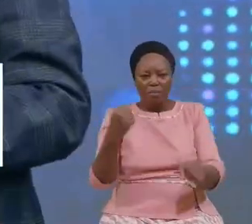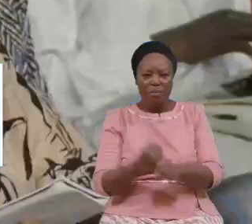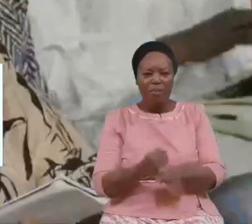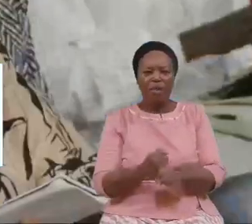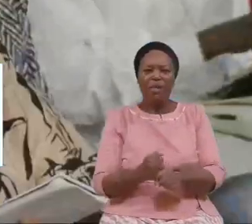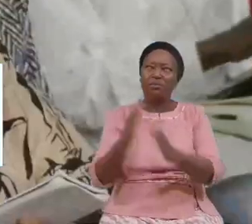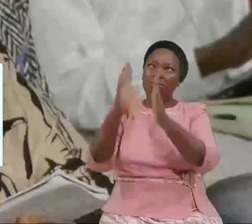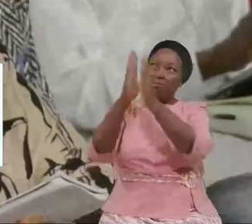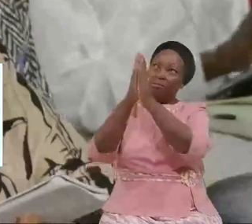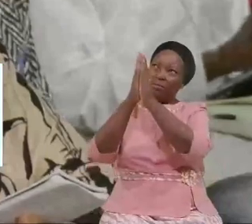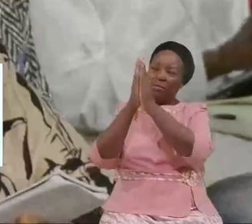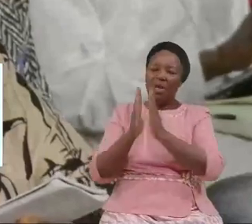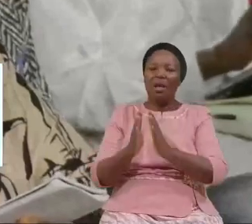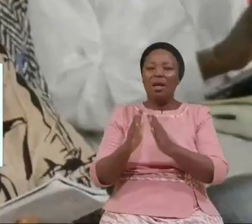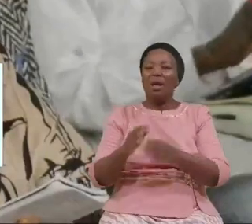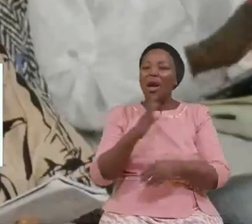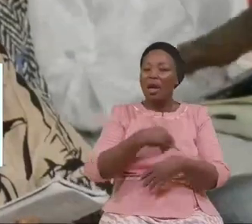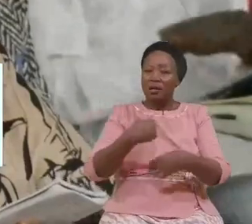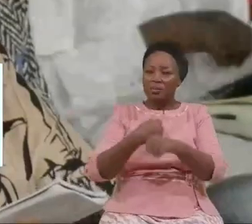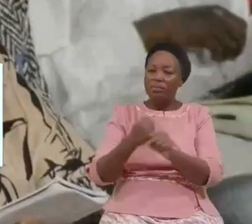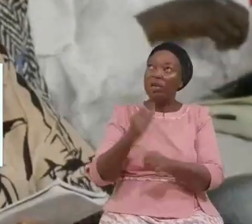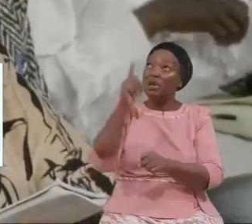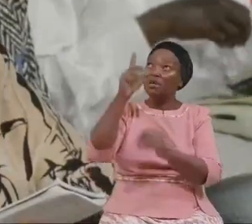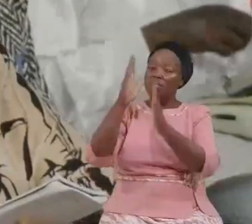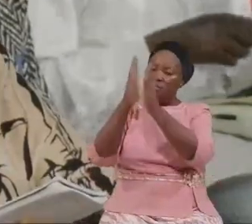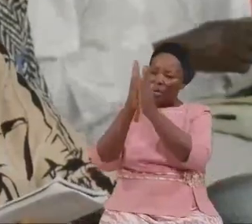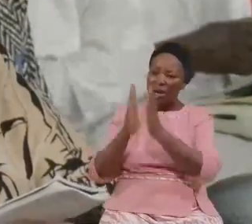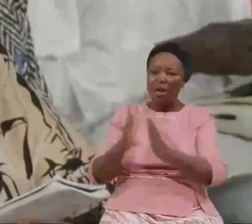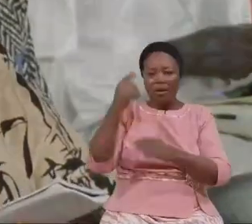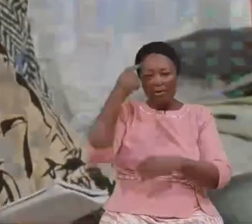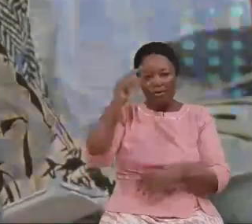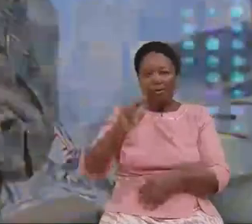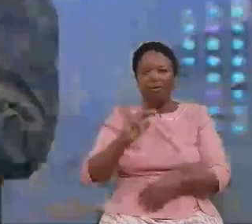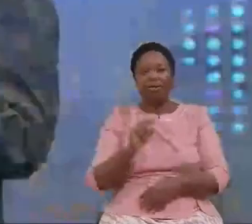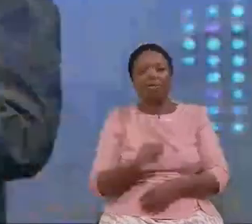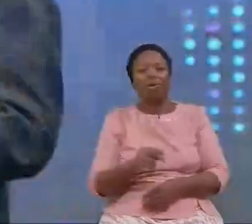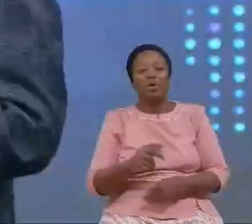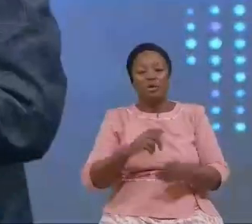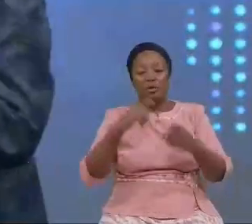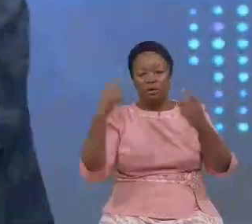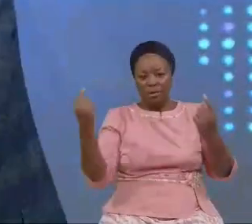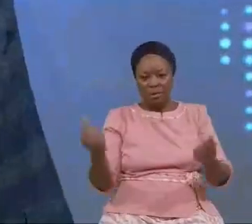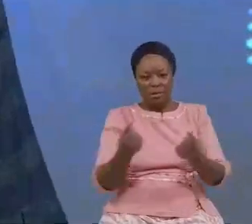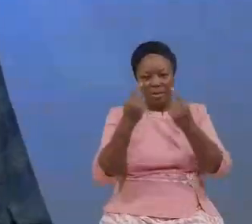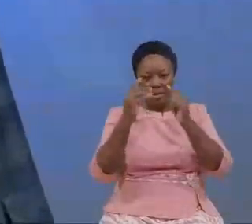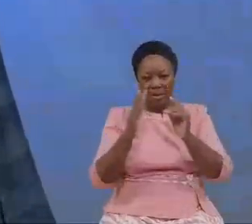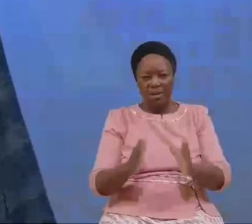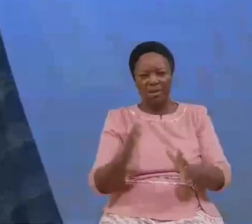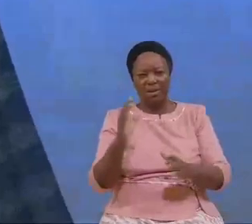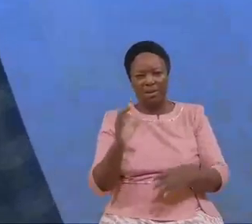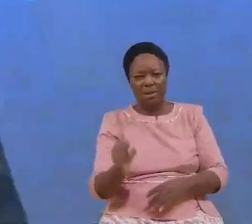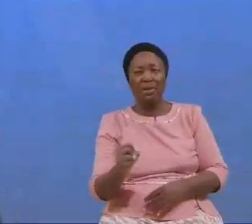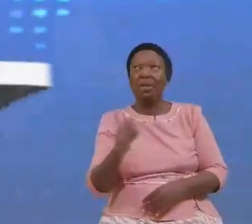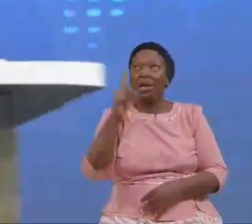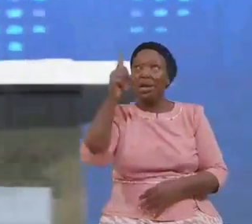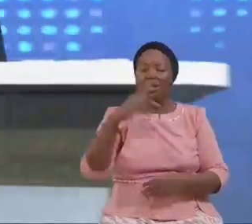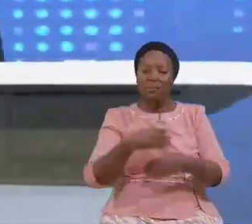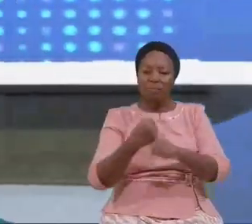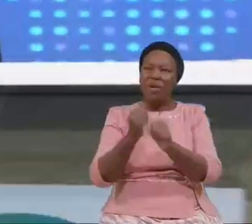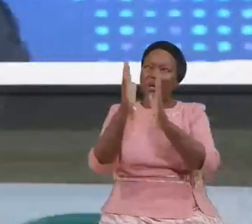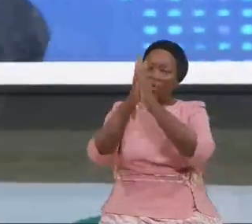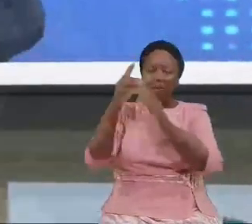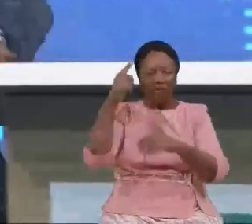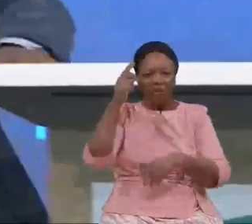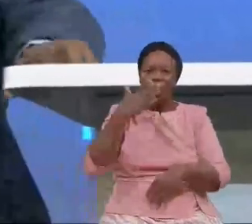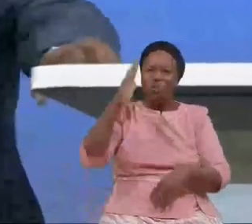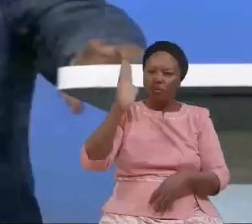il a intercéder pour les coupables il a intercédé pour les